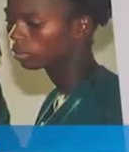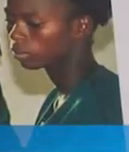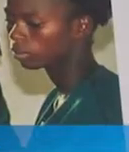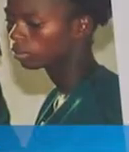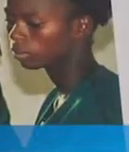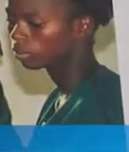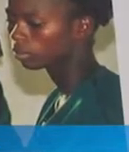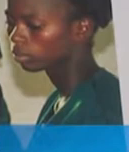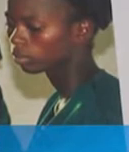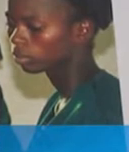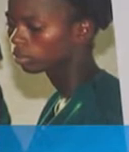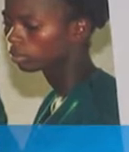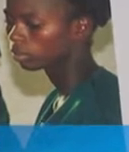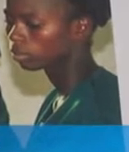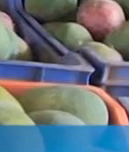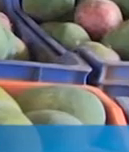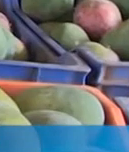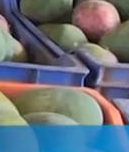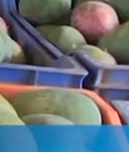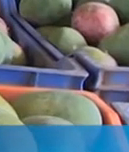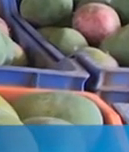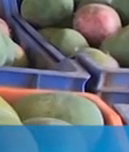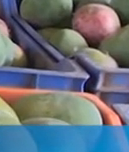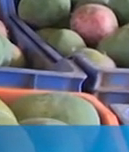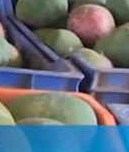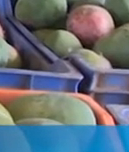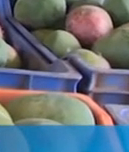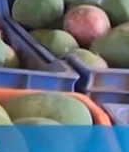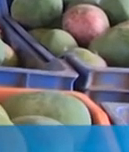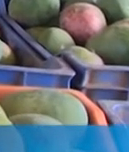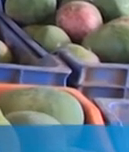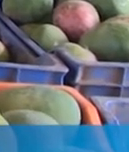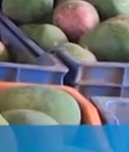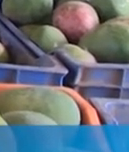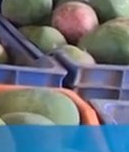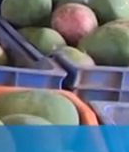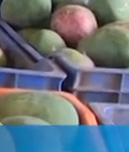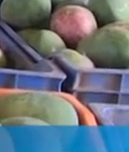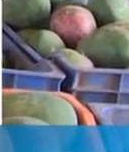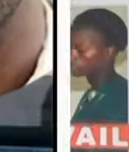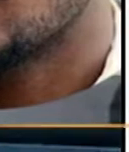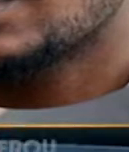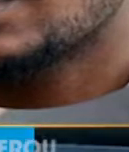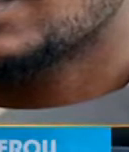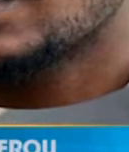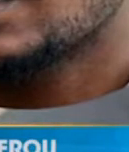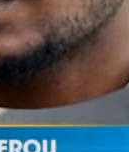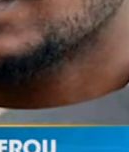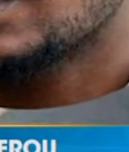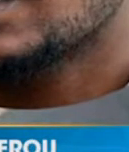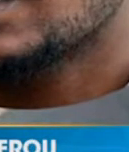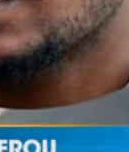première pierre de cette infrastructure. Objectif, amener les femmes à s'impliquer davantage dans la chaîne de